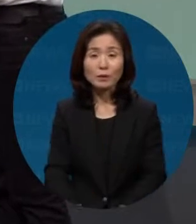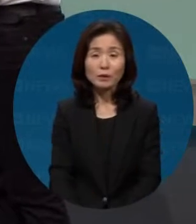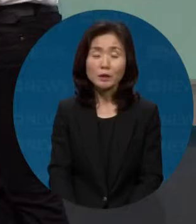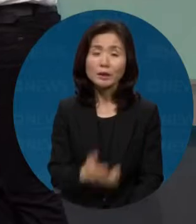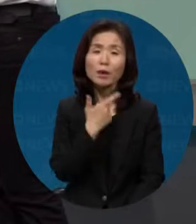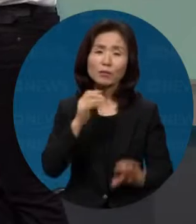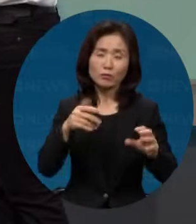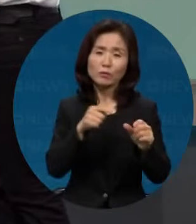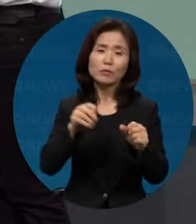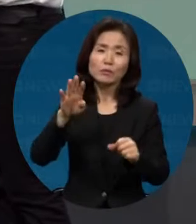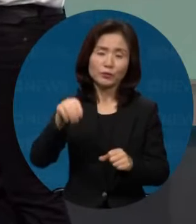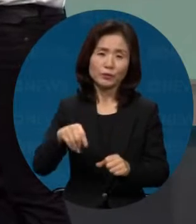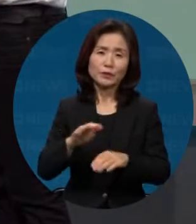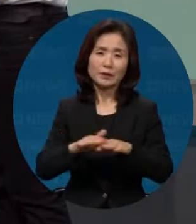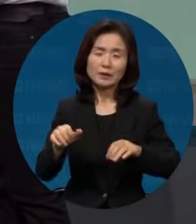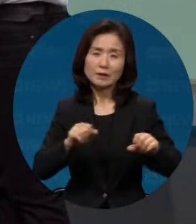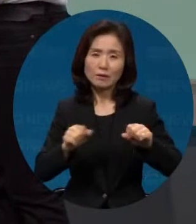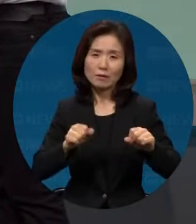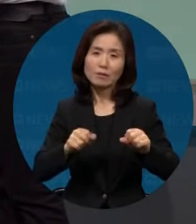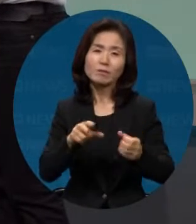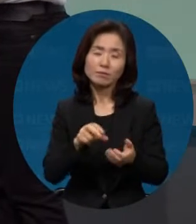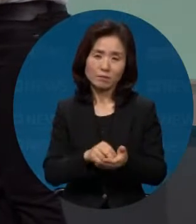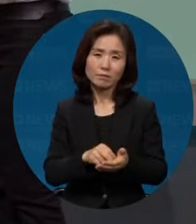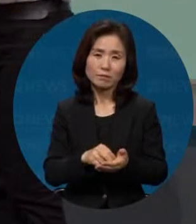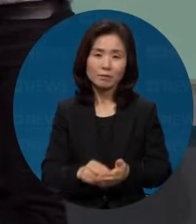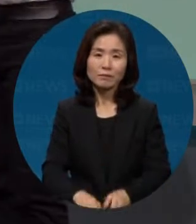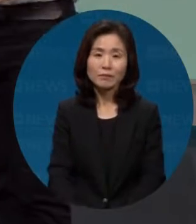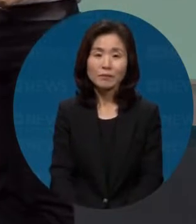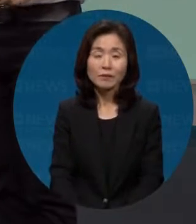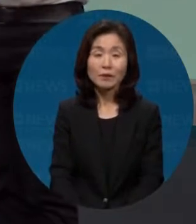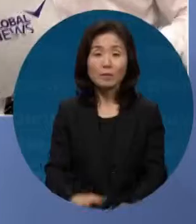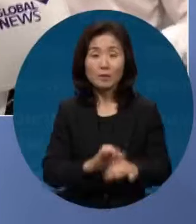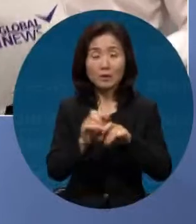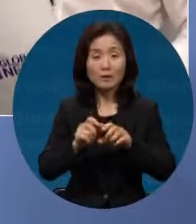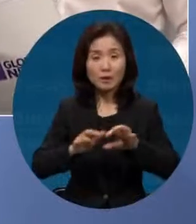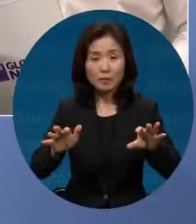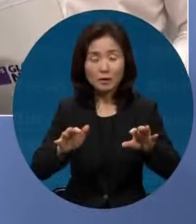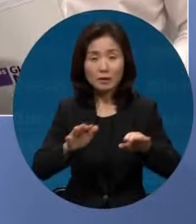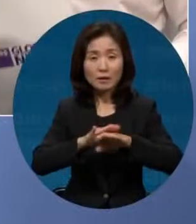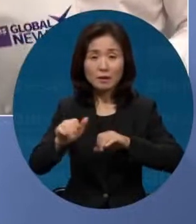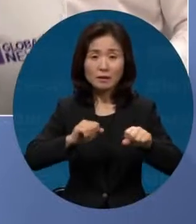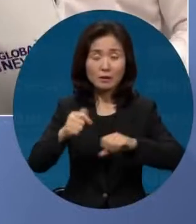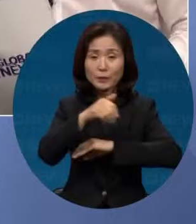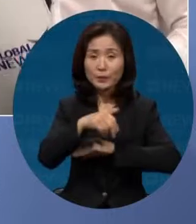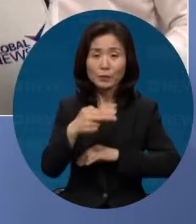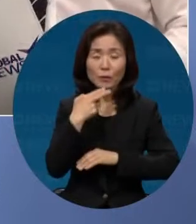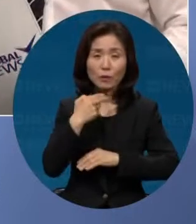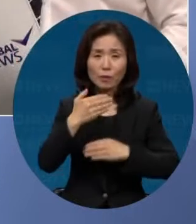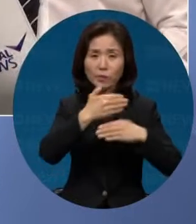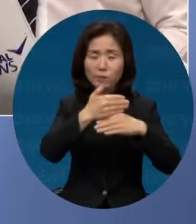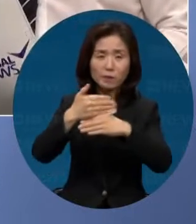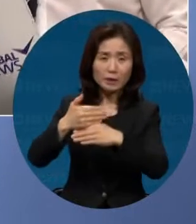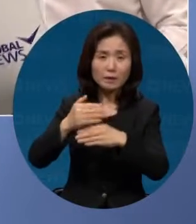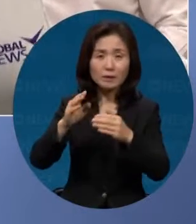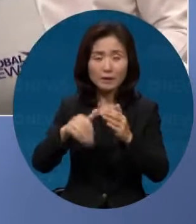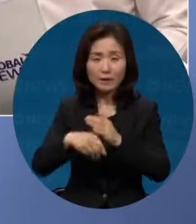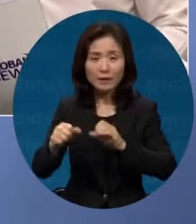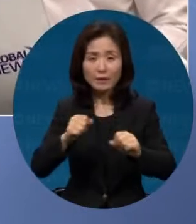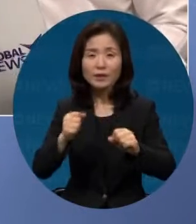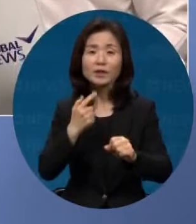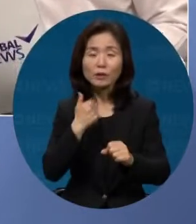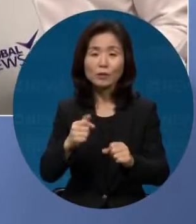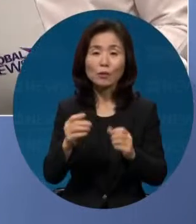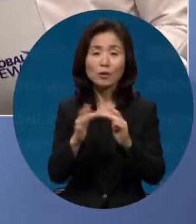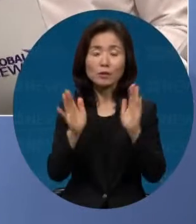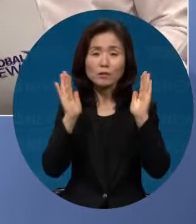영국의 교육부의 대처가 도마 위에 올랐습니다 이 팬들이 대응 계획도 없고 또 봉쇄 조치 기간 진행된 원격